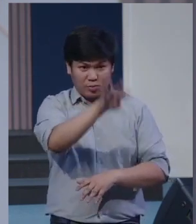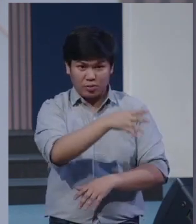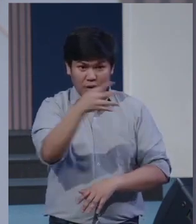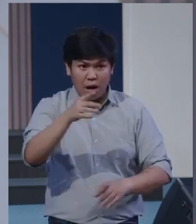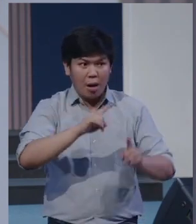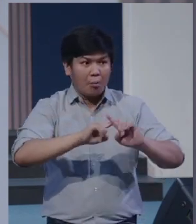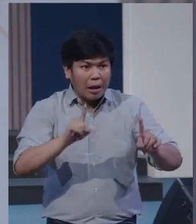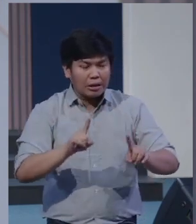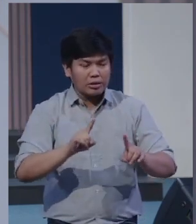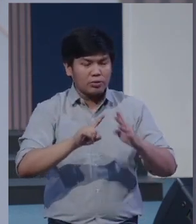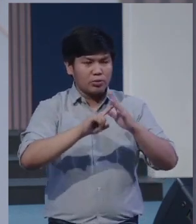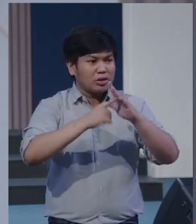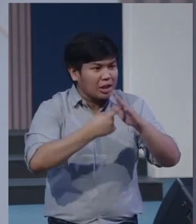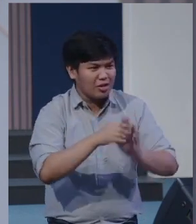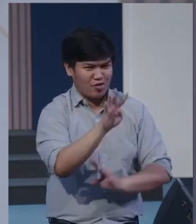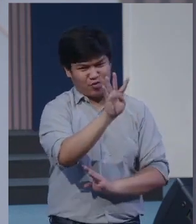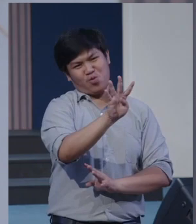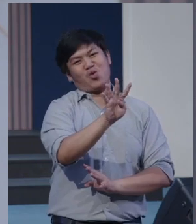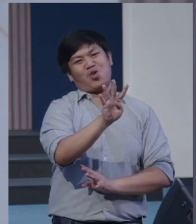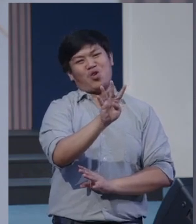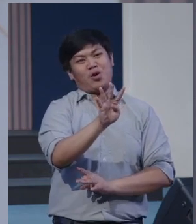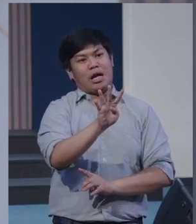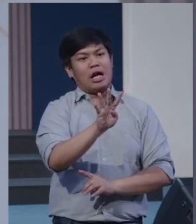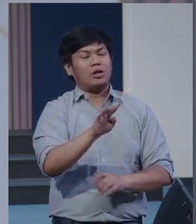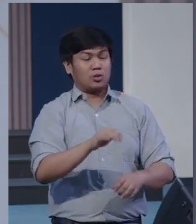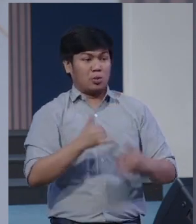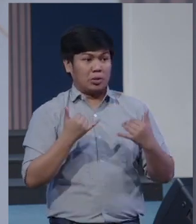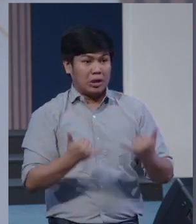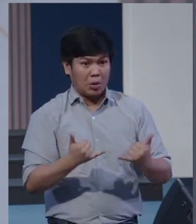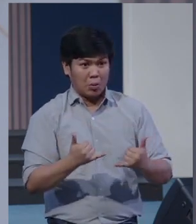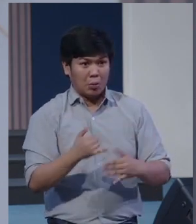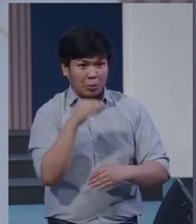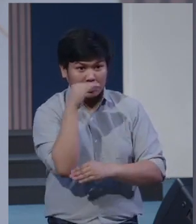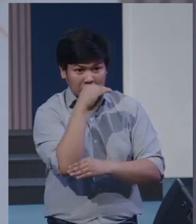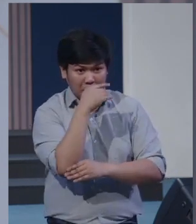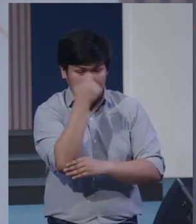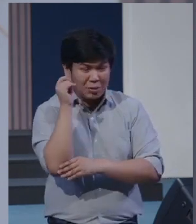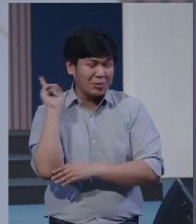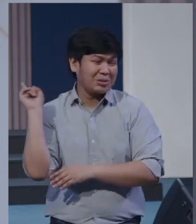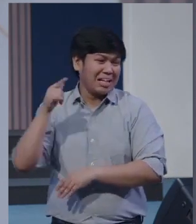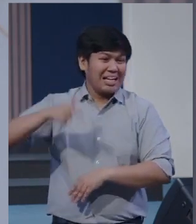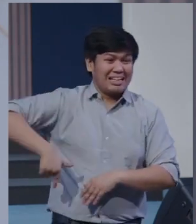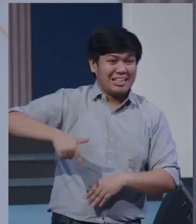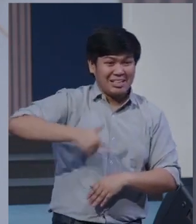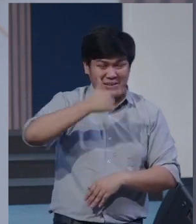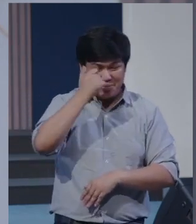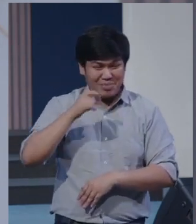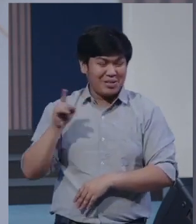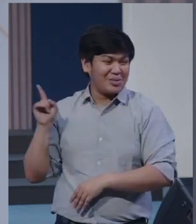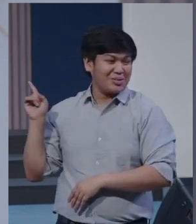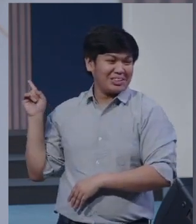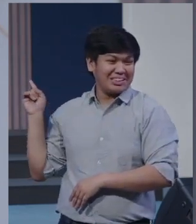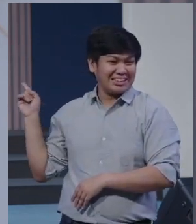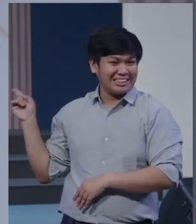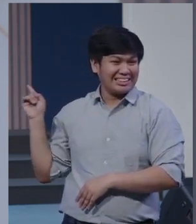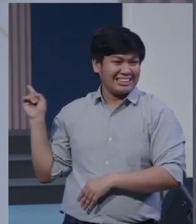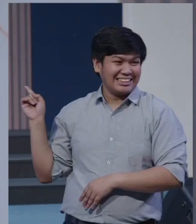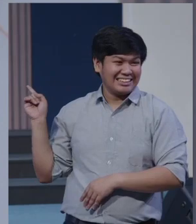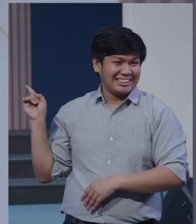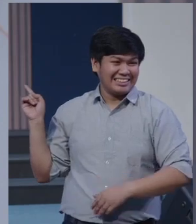pm pala so grabe yung pagkaka-link ko eh ang maganda doon opening prayer pa